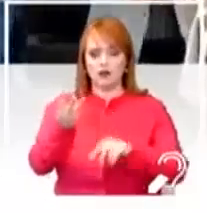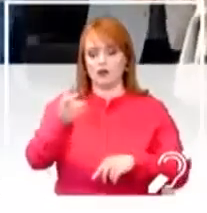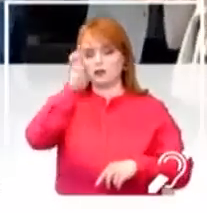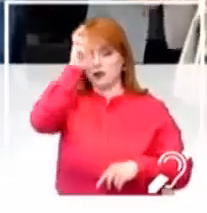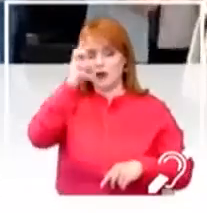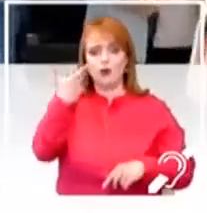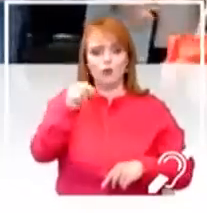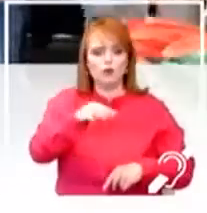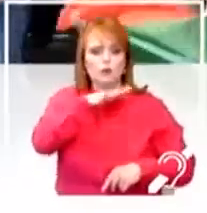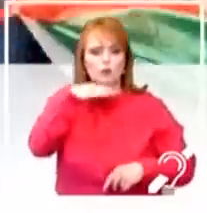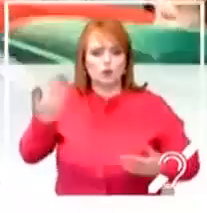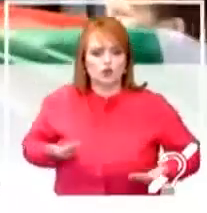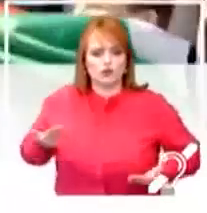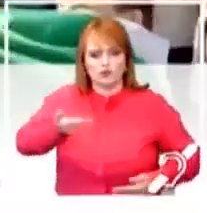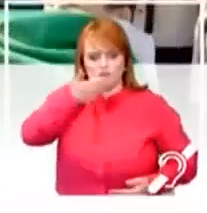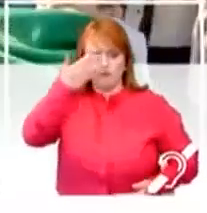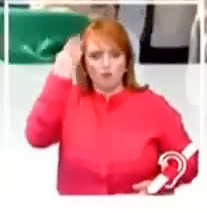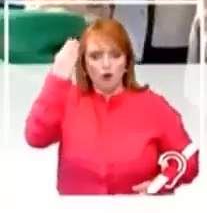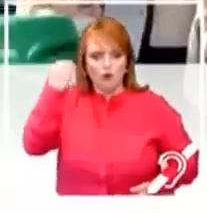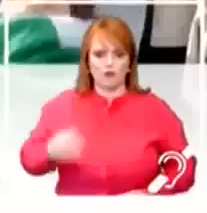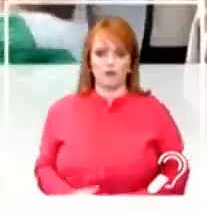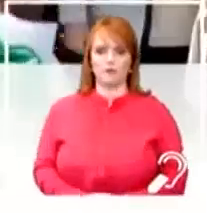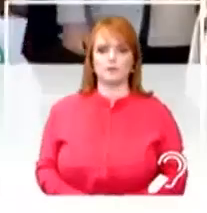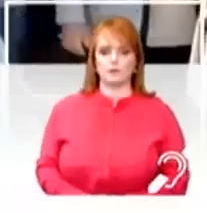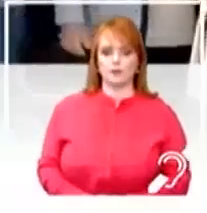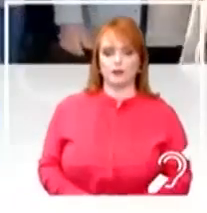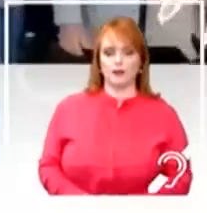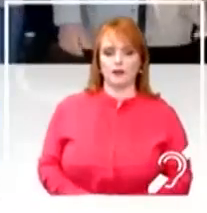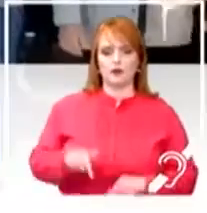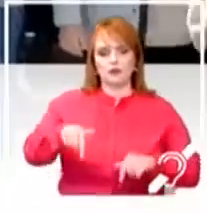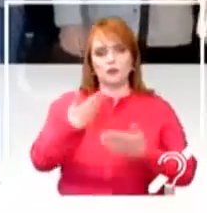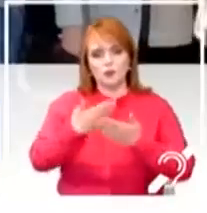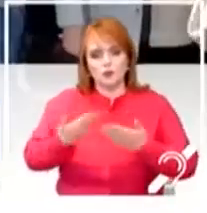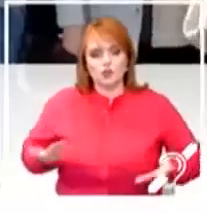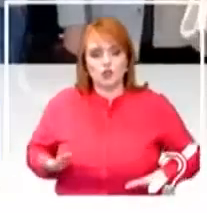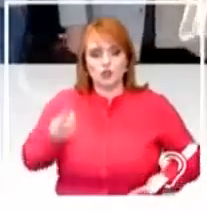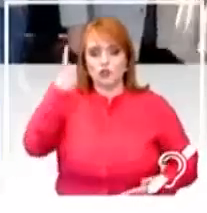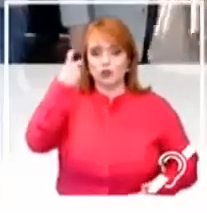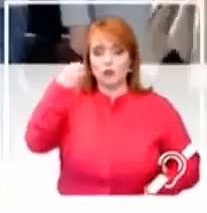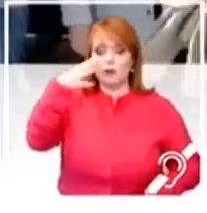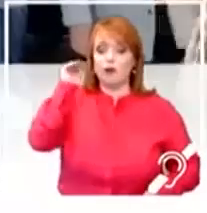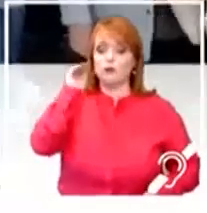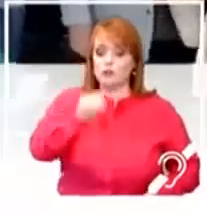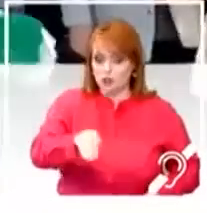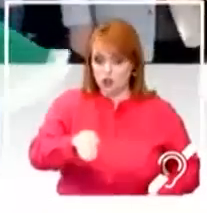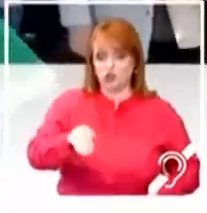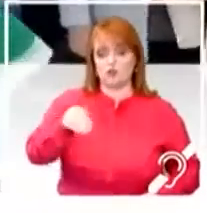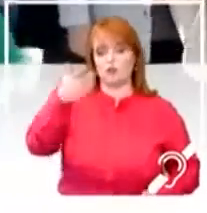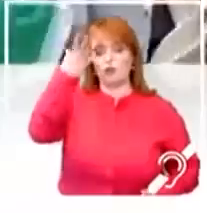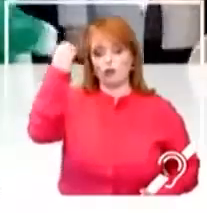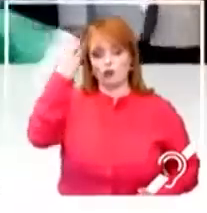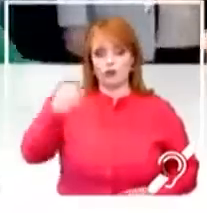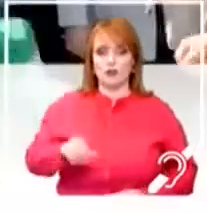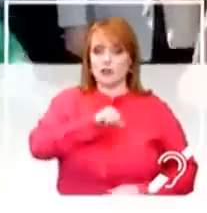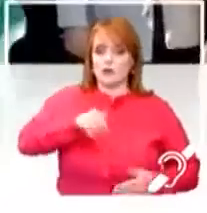comunitatea moldovenilor. Ei bine, aici se află numai puțin de 115.000 de moldoveni, iar cei mai mulți s-au adunat